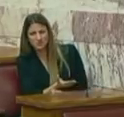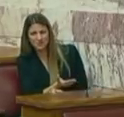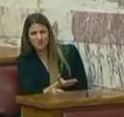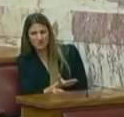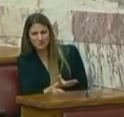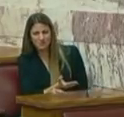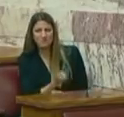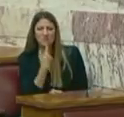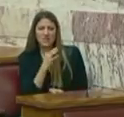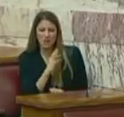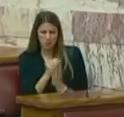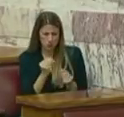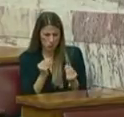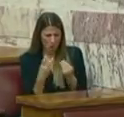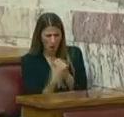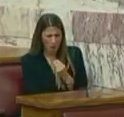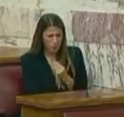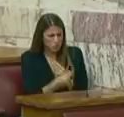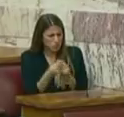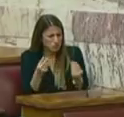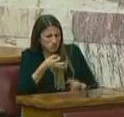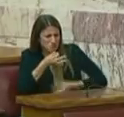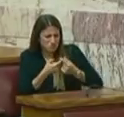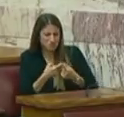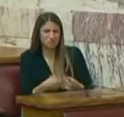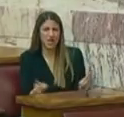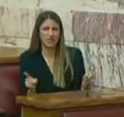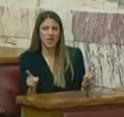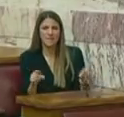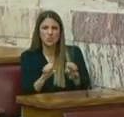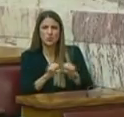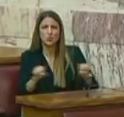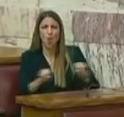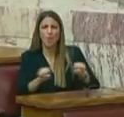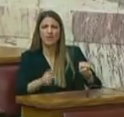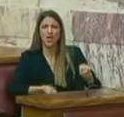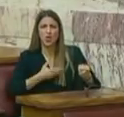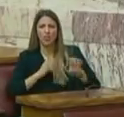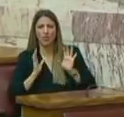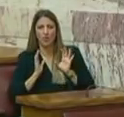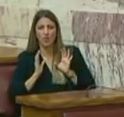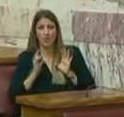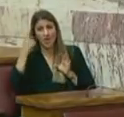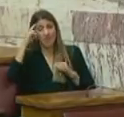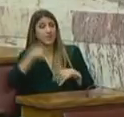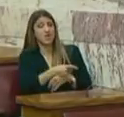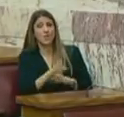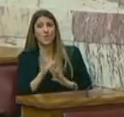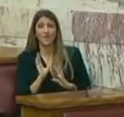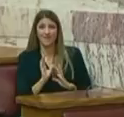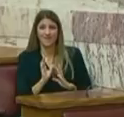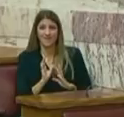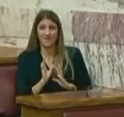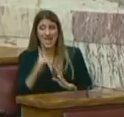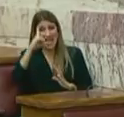και με αυτές τις εκφράσεις τρομοκράτησης, λες και δεν ξέρουν ότι η